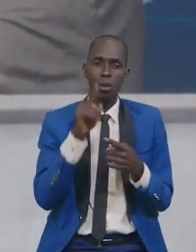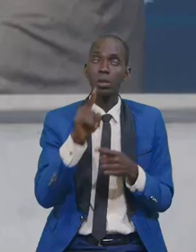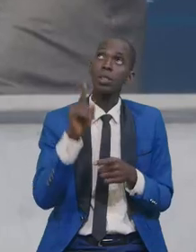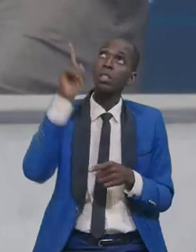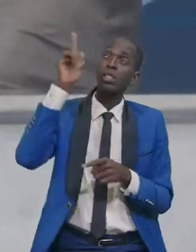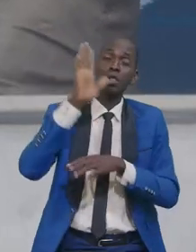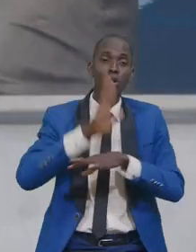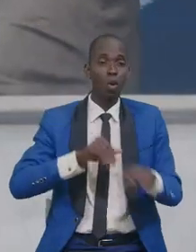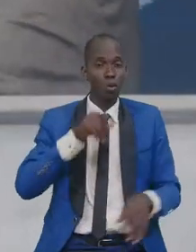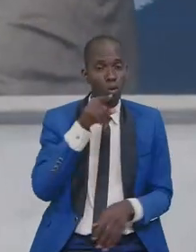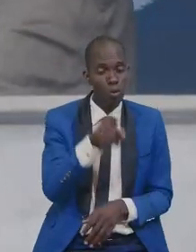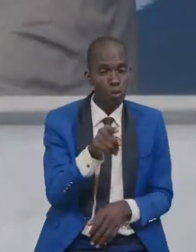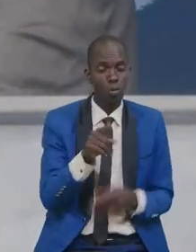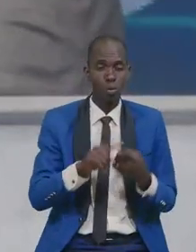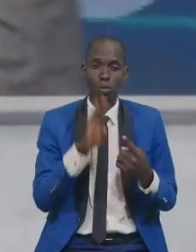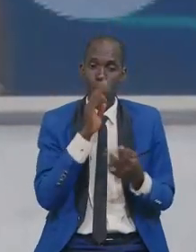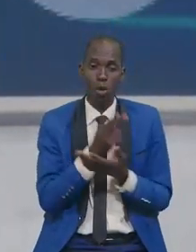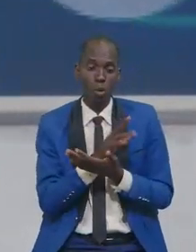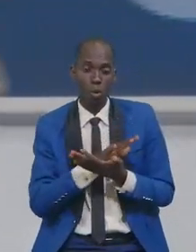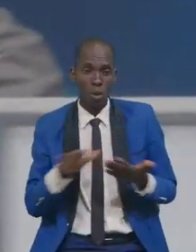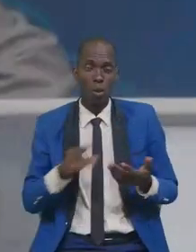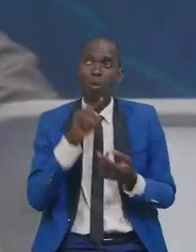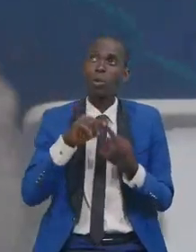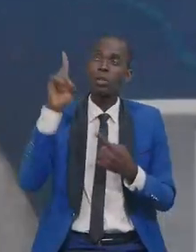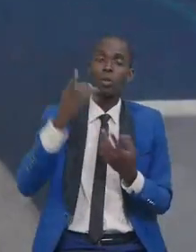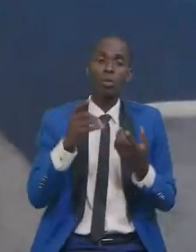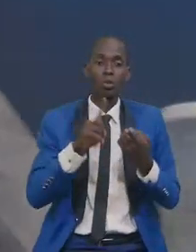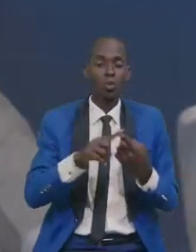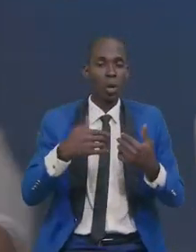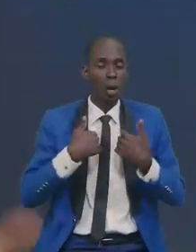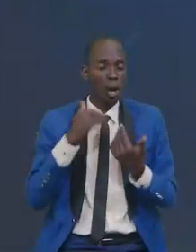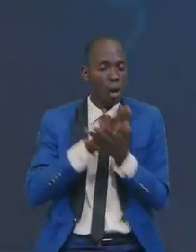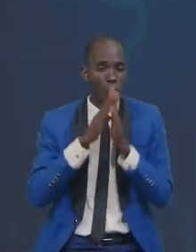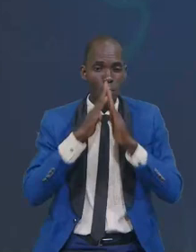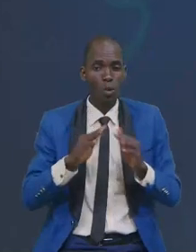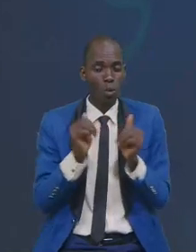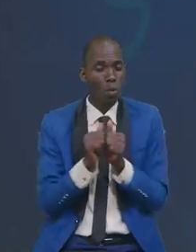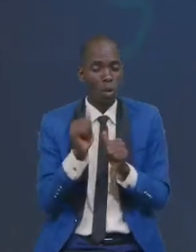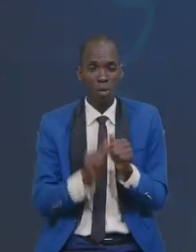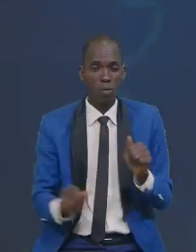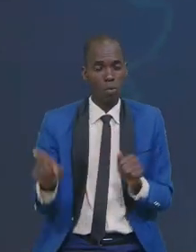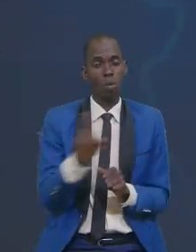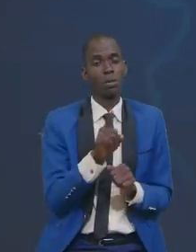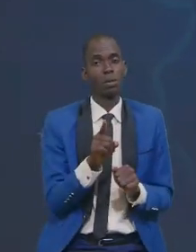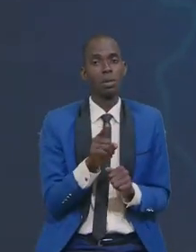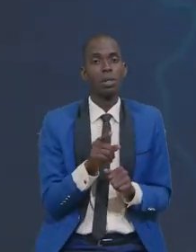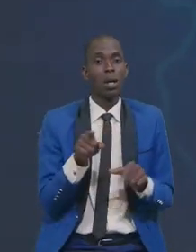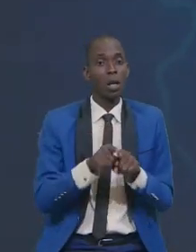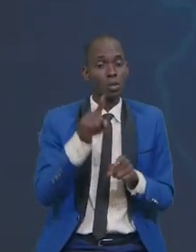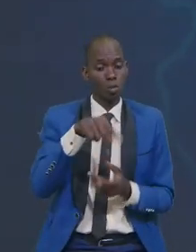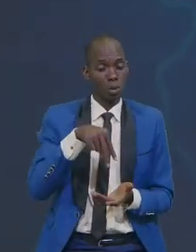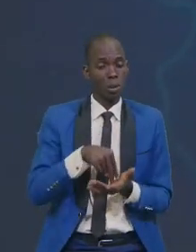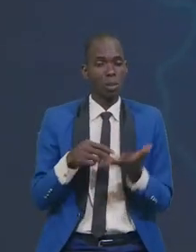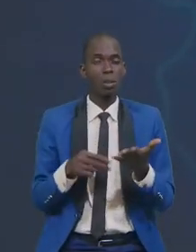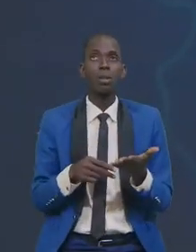il t'appelle à la sainteté. Et il t'appelle à la paix avec tout le monde. Et comme tu te mets à genoux là-bas, quand tu te lèves là-bas